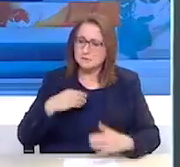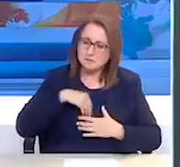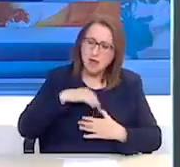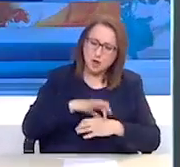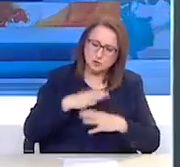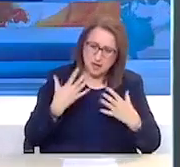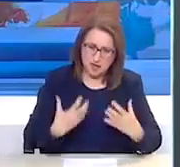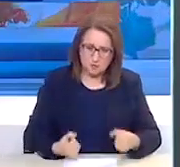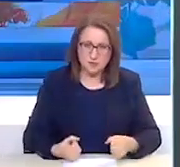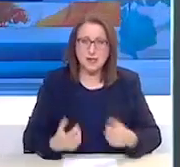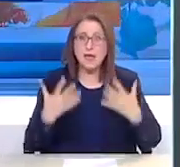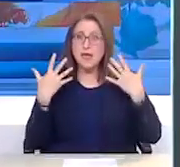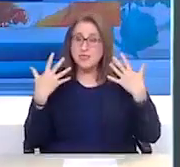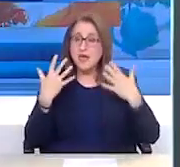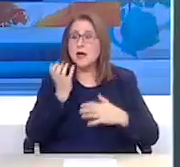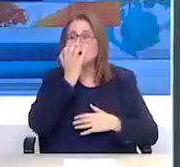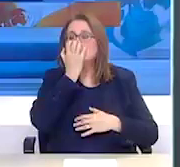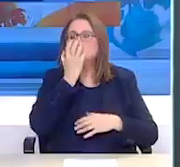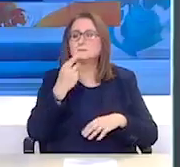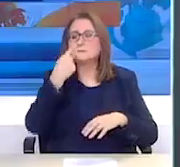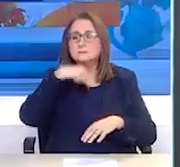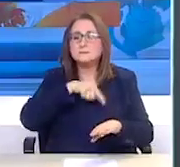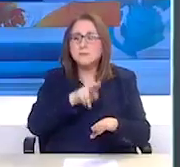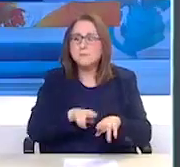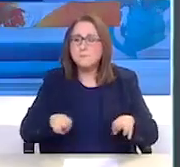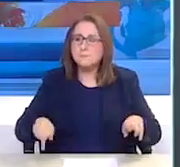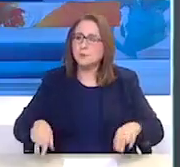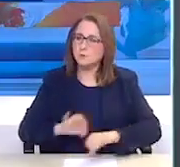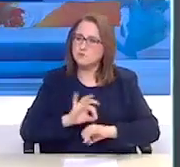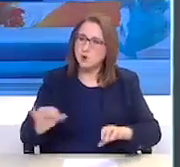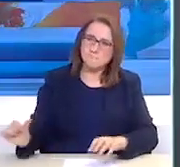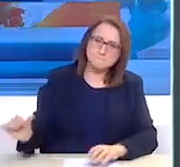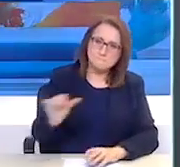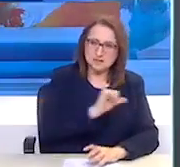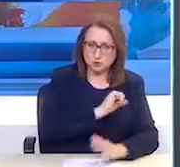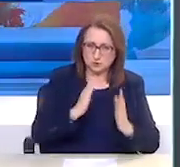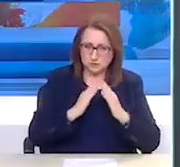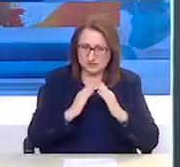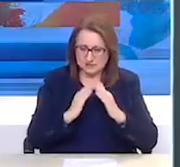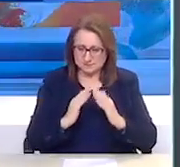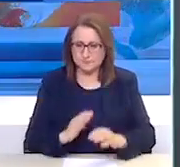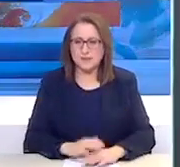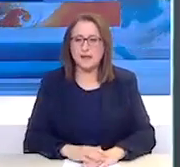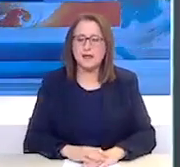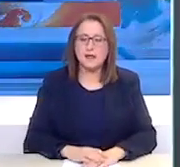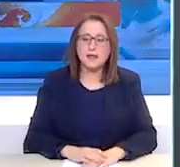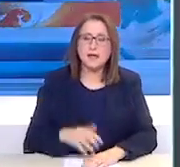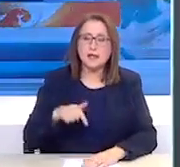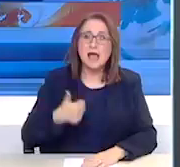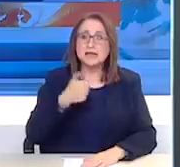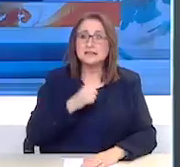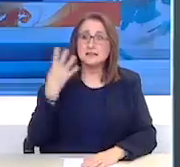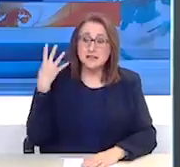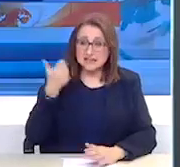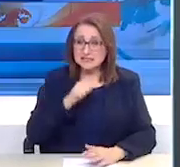10 ασθενείς έχουν εξέλθει από τη ΣΜΕΘ. Τέλος, έχουμε 9 ακόμα καταγεγραμμένους θανάτους και 68 θανάτους συνολικά